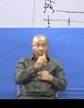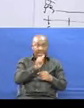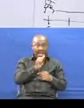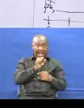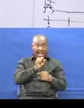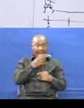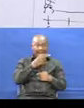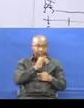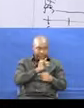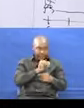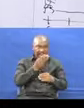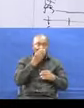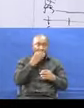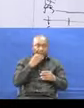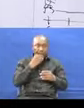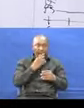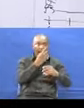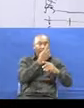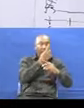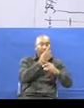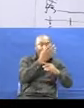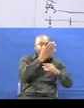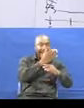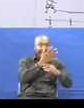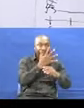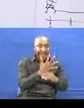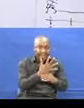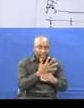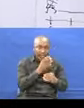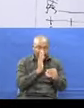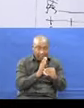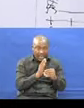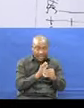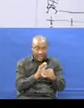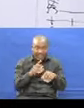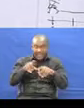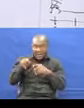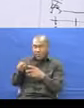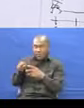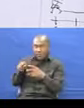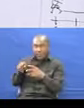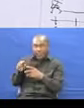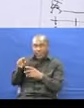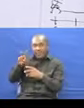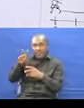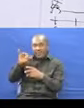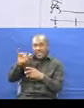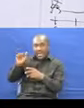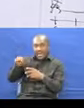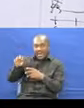huo. Mkate huo ambao Utashi amekula. Sawa? Kwa hiyo Utashi alikula 2/5 ya mkate. Viane